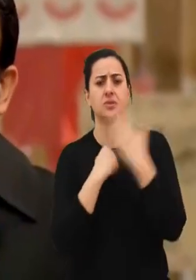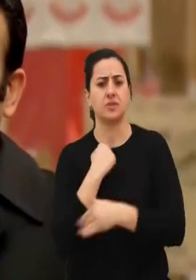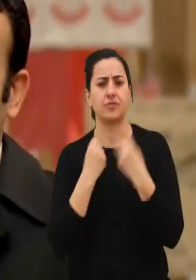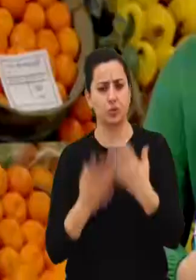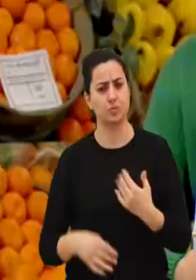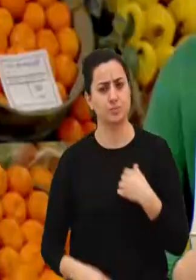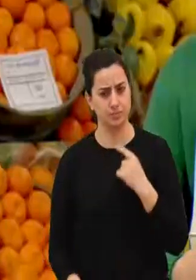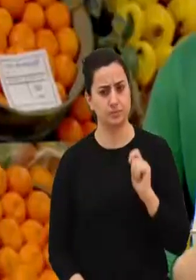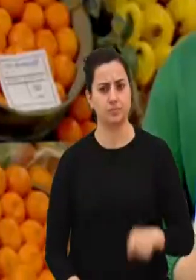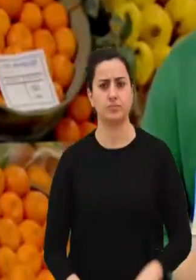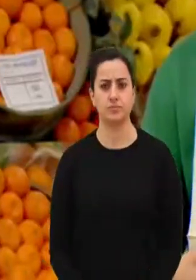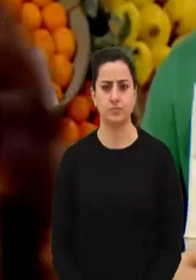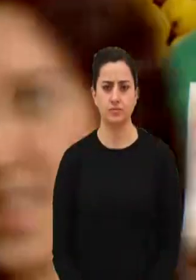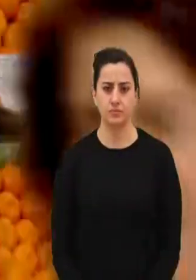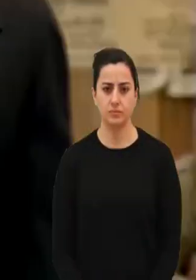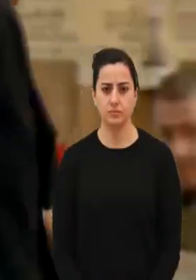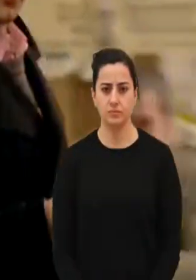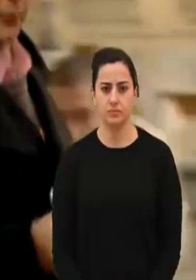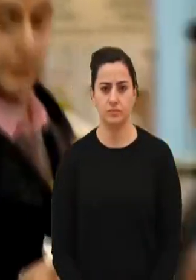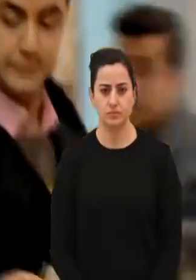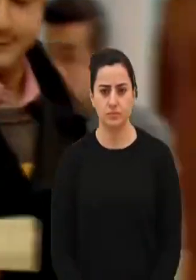Veli Efendi ile görüşürüm bu konuyu.